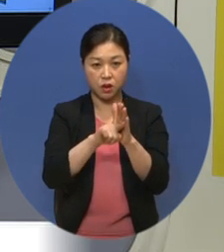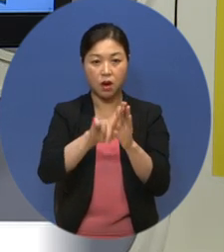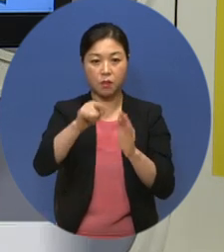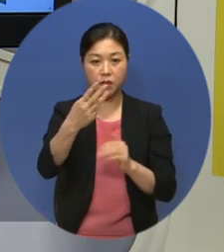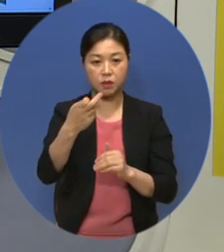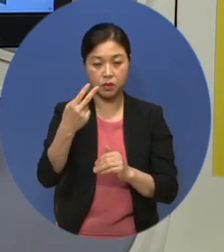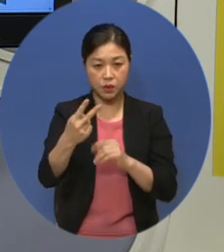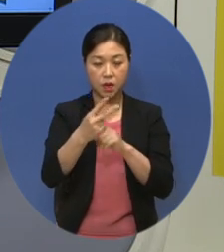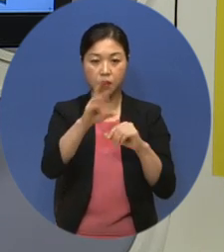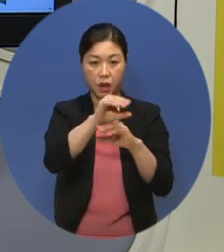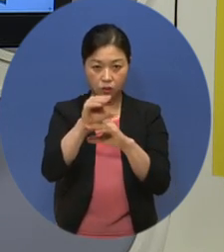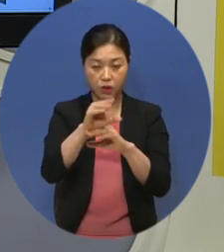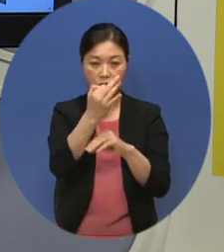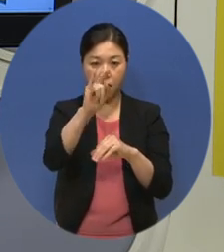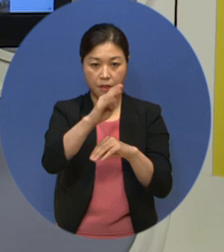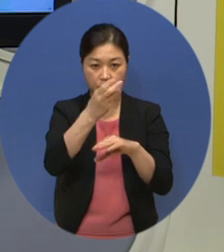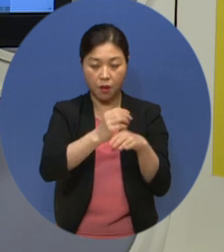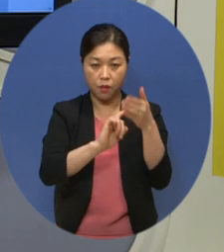요청했습니다